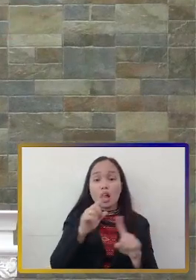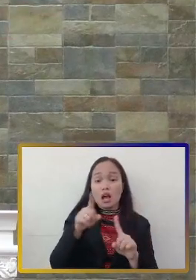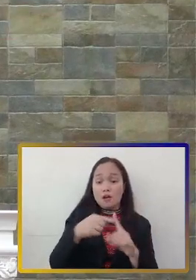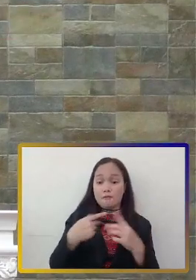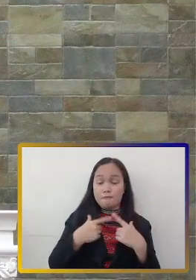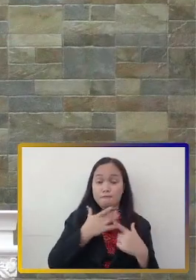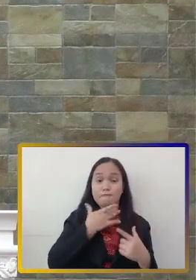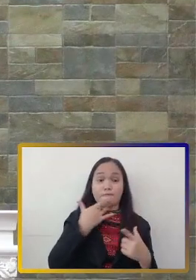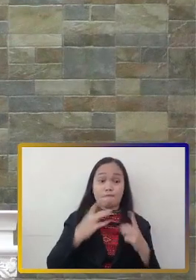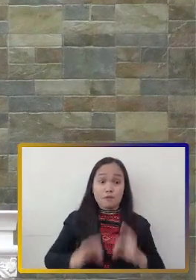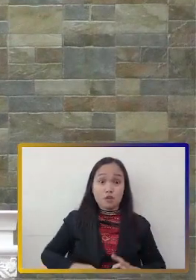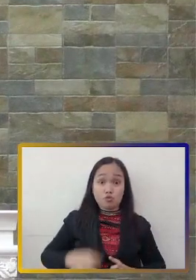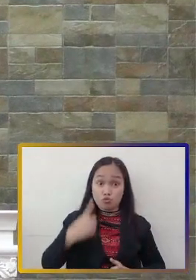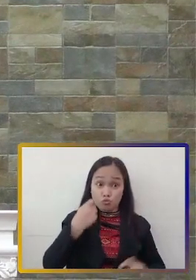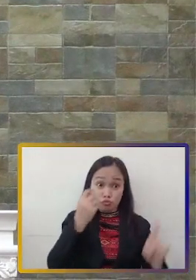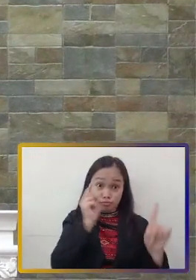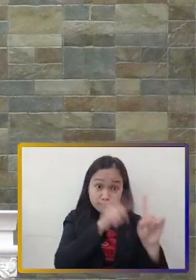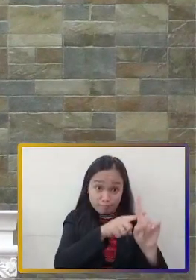Walang iba kundi si Satan.